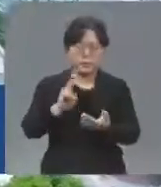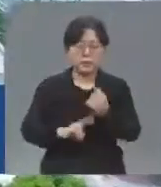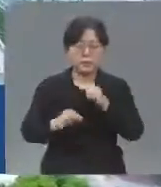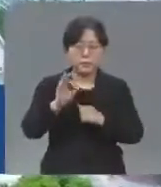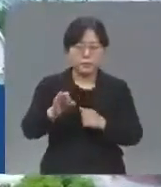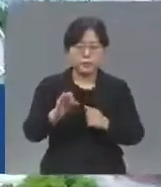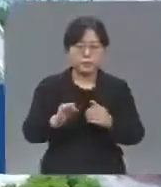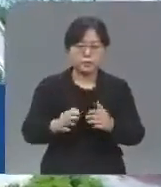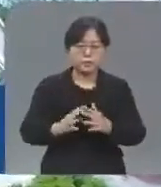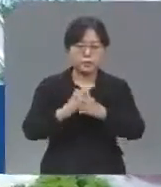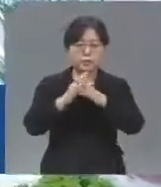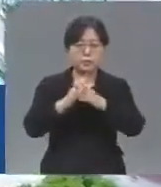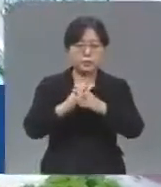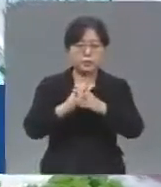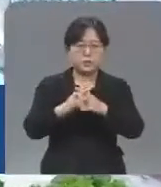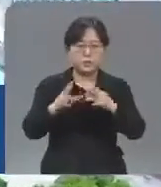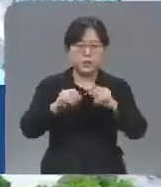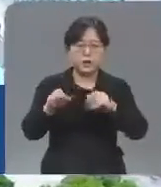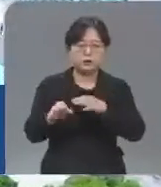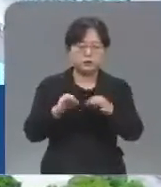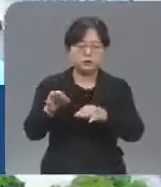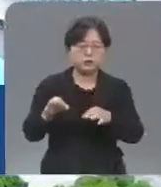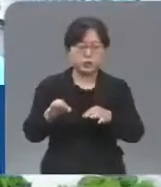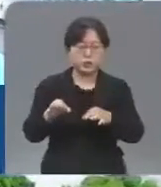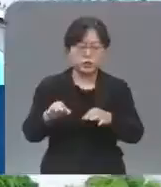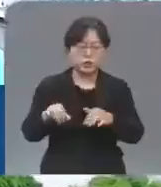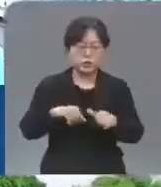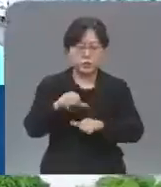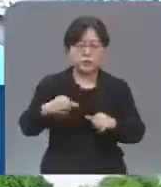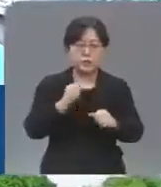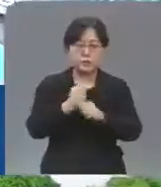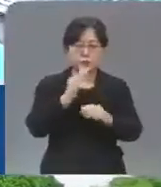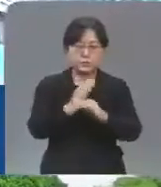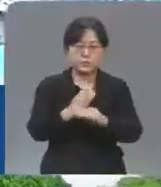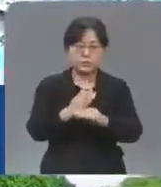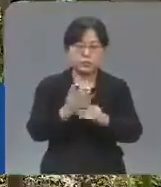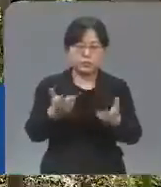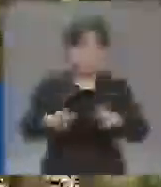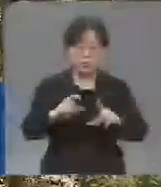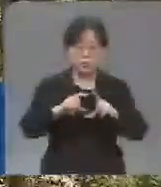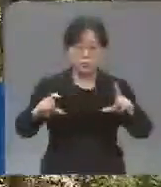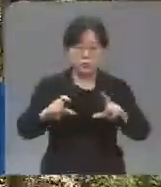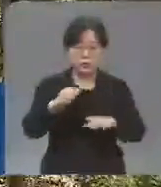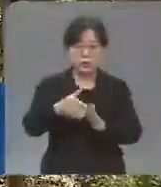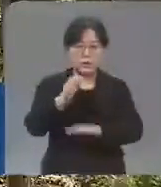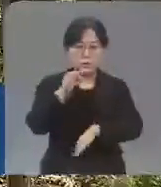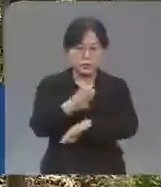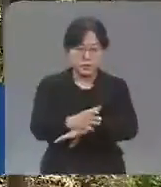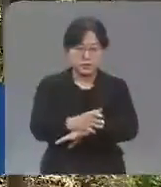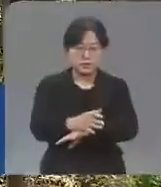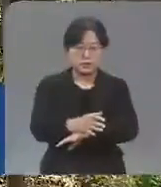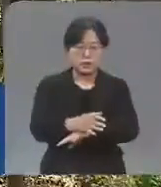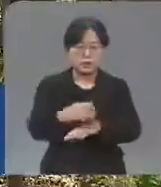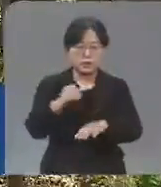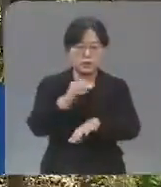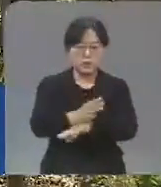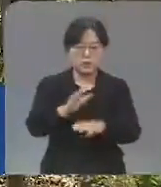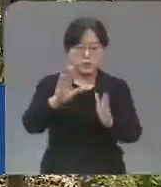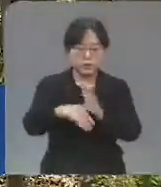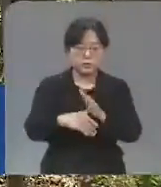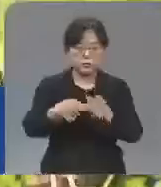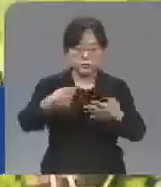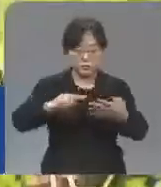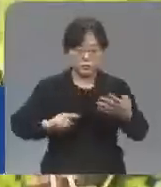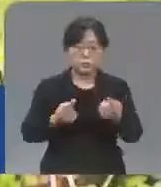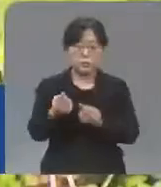건설이 예정돼 지역 부동산 투기를 조장하고 있다면서 공원 일부를 시가 매입하거나 매입 시기를 순차적으로 조정하는